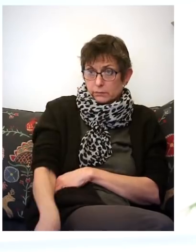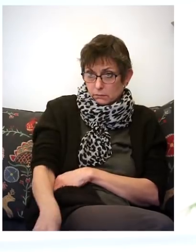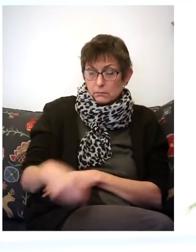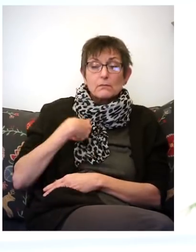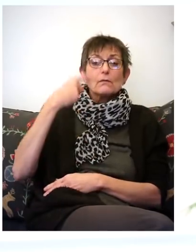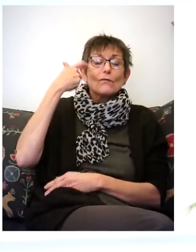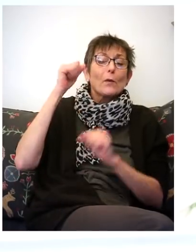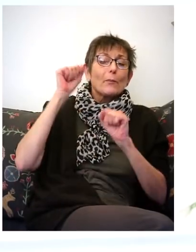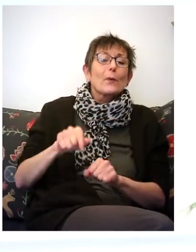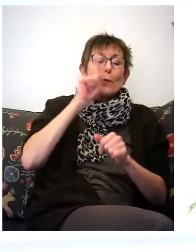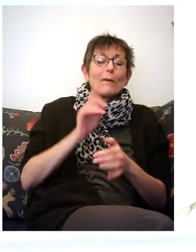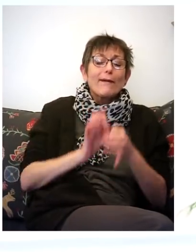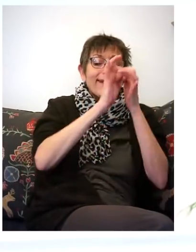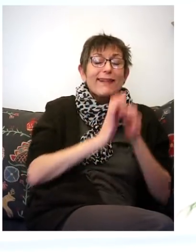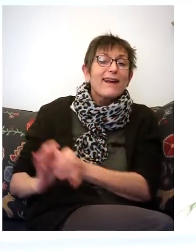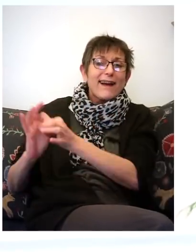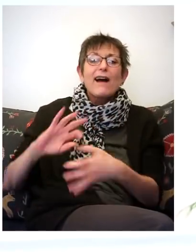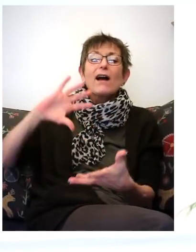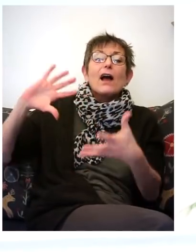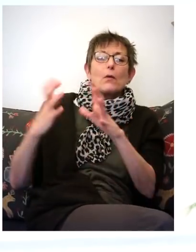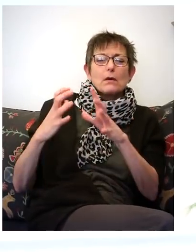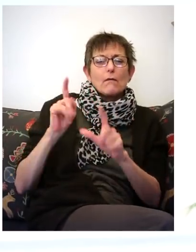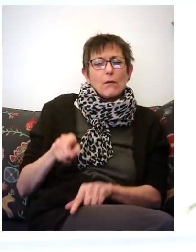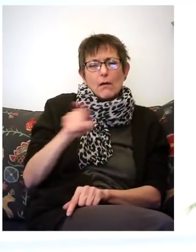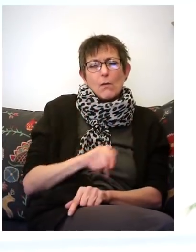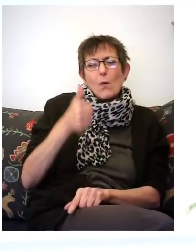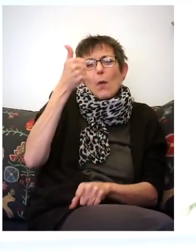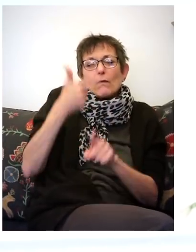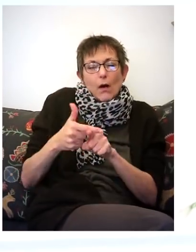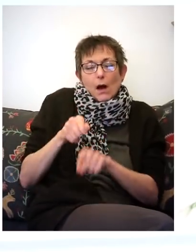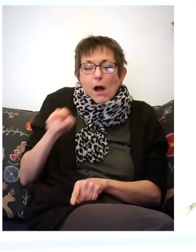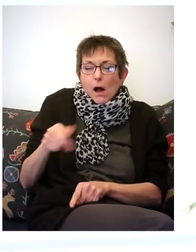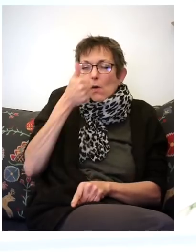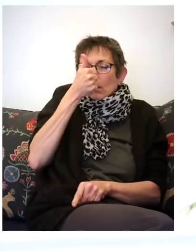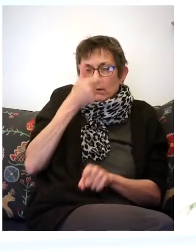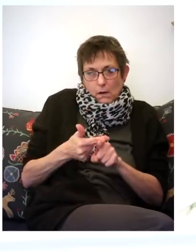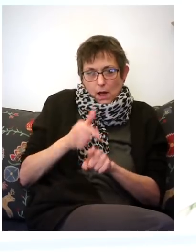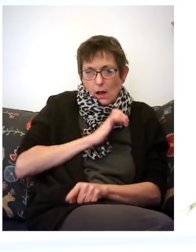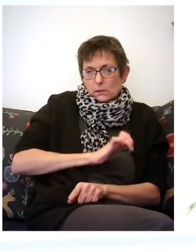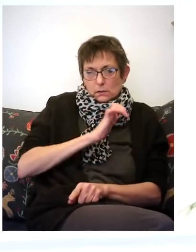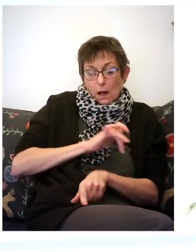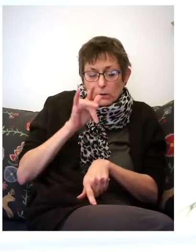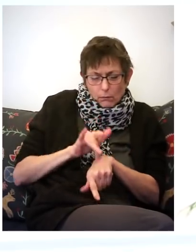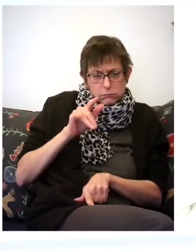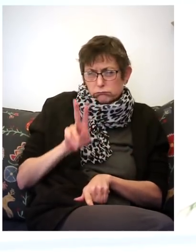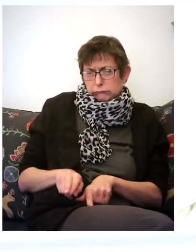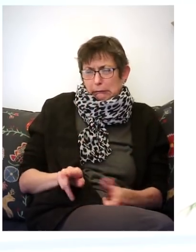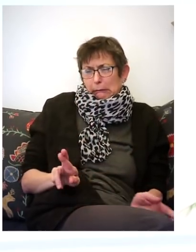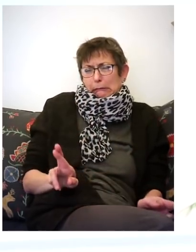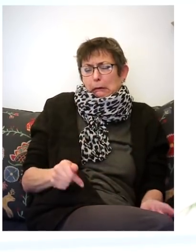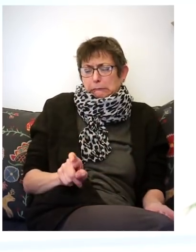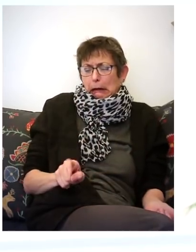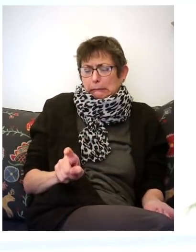juste une fois de faire une seule recherche. Vous essayez juste de faire une recherche. Ça prend vraiment 2 clics à installer. Et en faisant